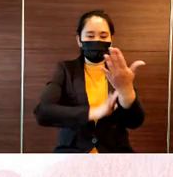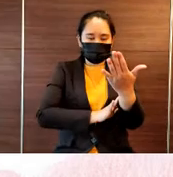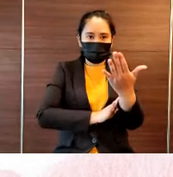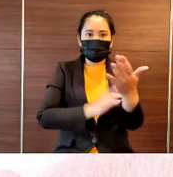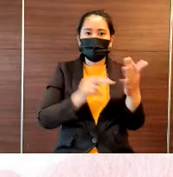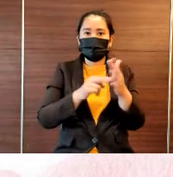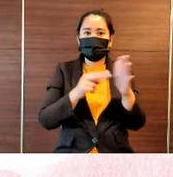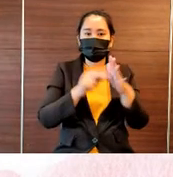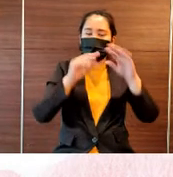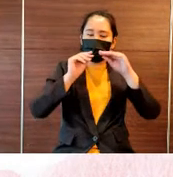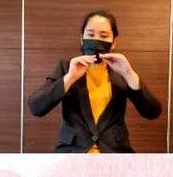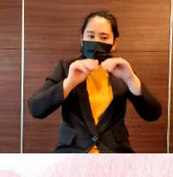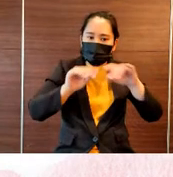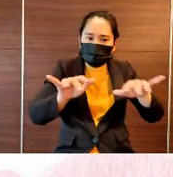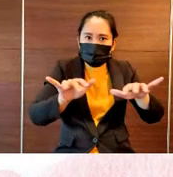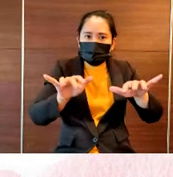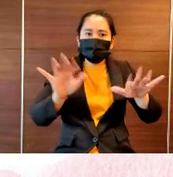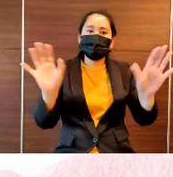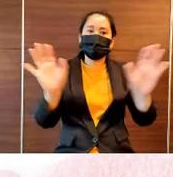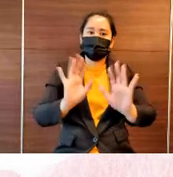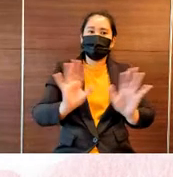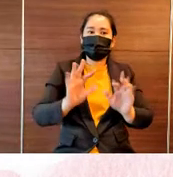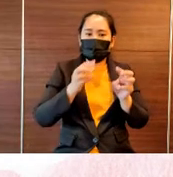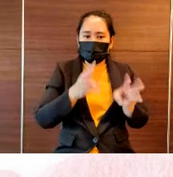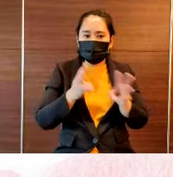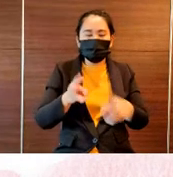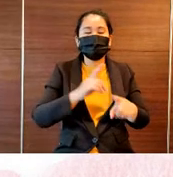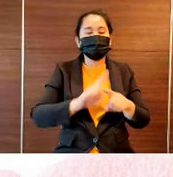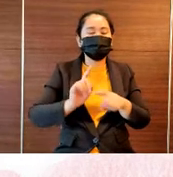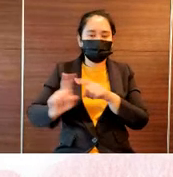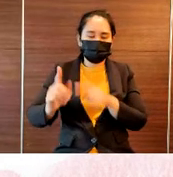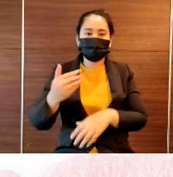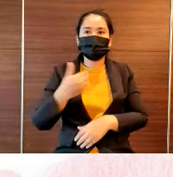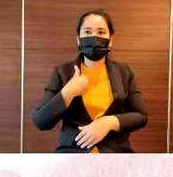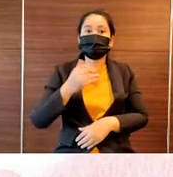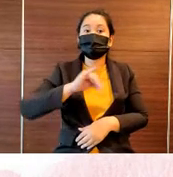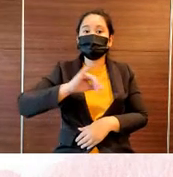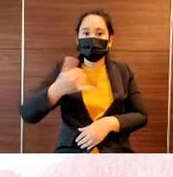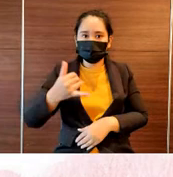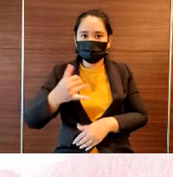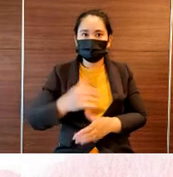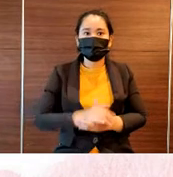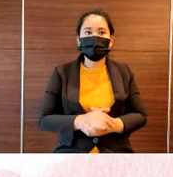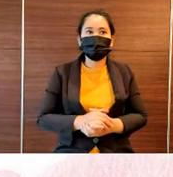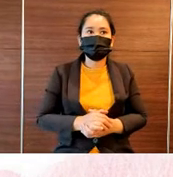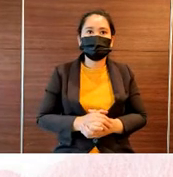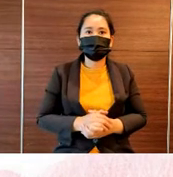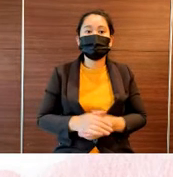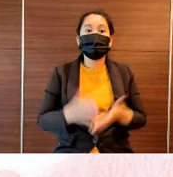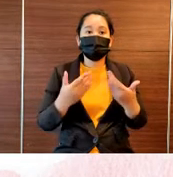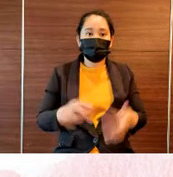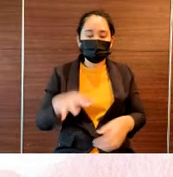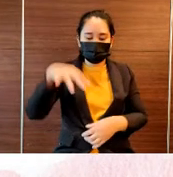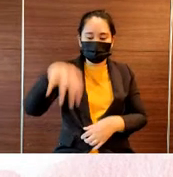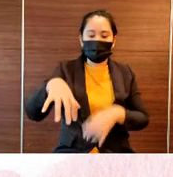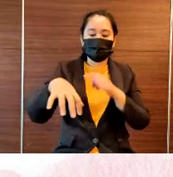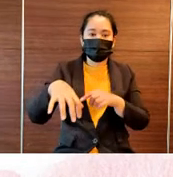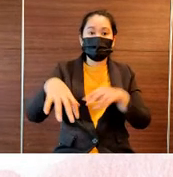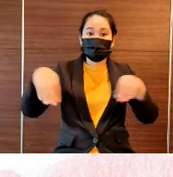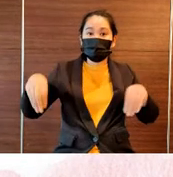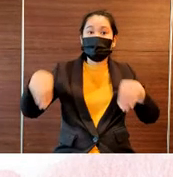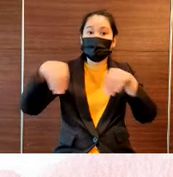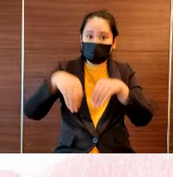ะครับนะมันรั่วไหลโดยวิธีต่างๆเกิดขึ้นได้นะครับอันถัดไปคือสถานที่ต้องใก